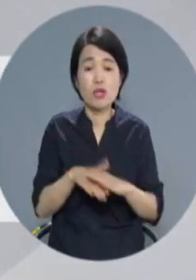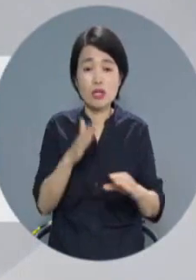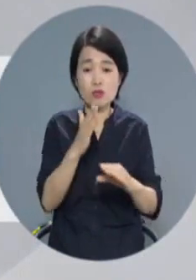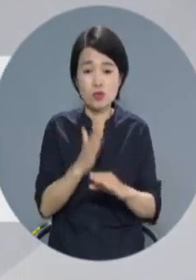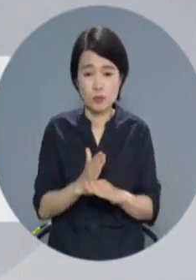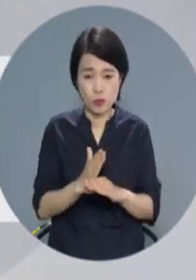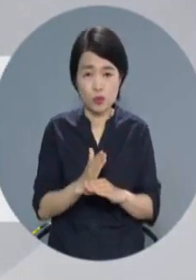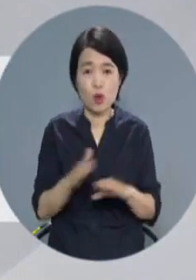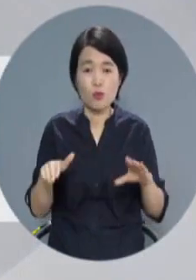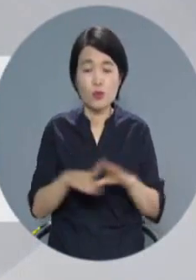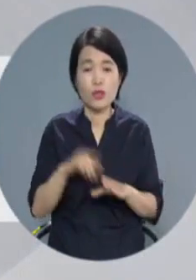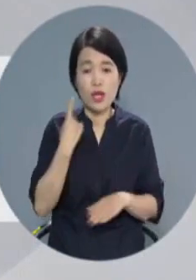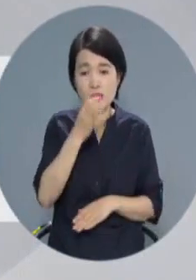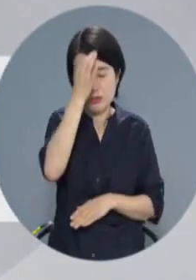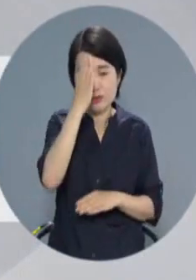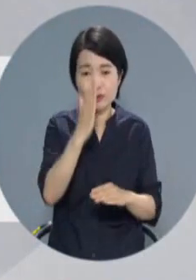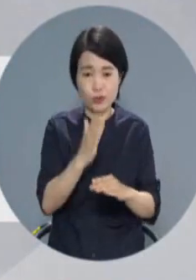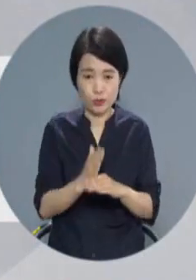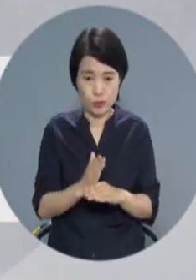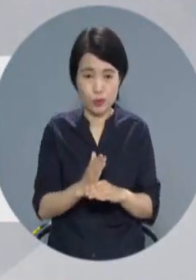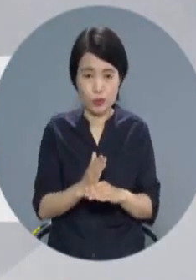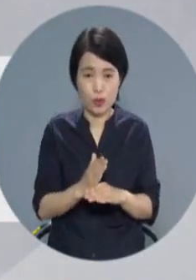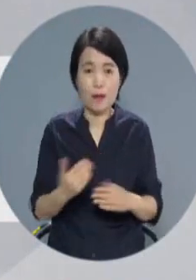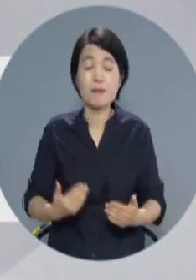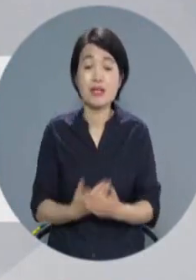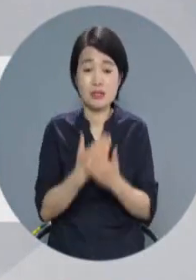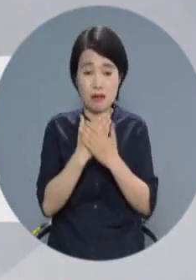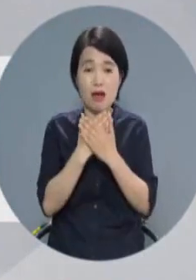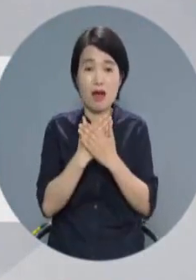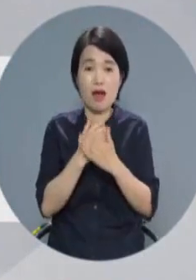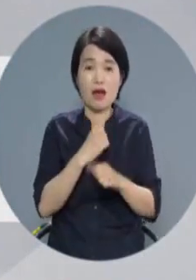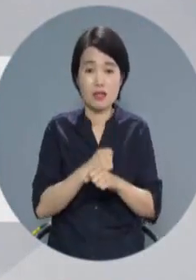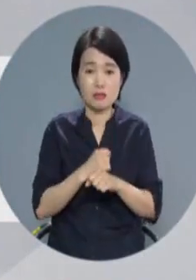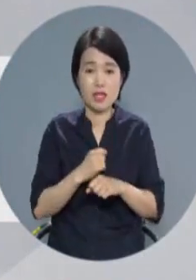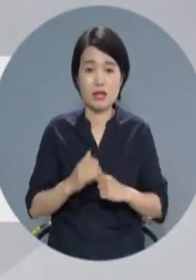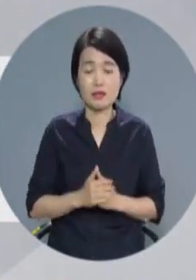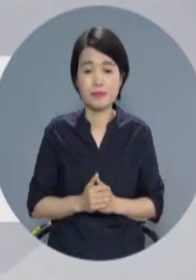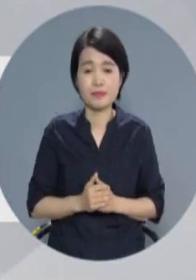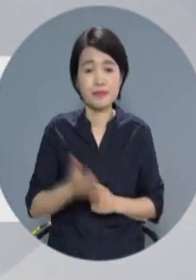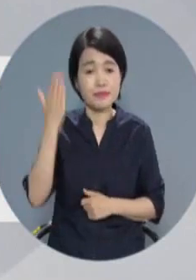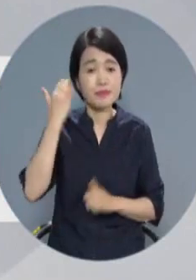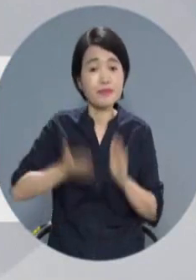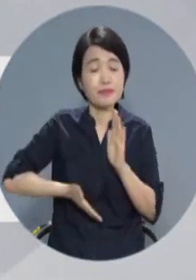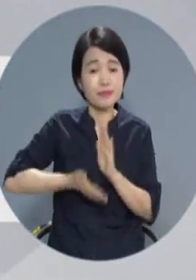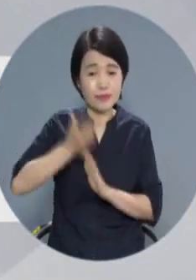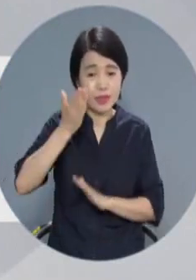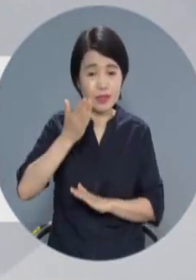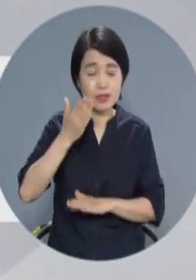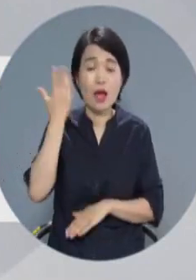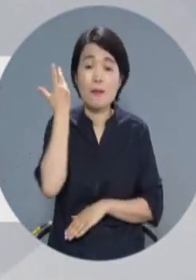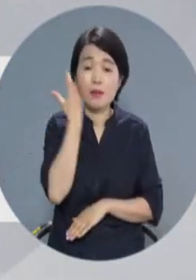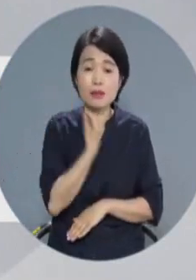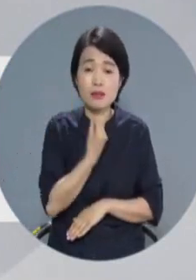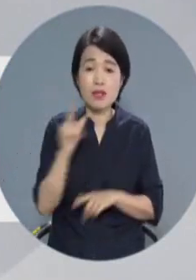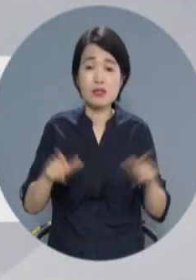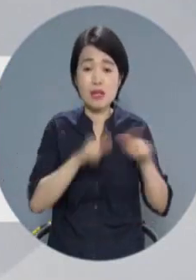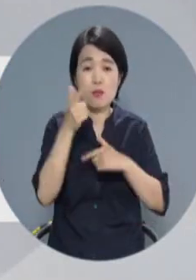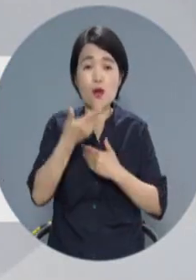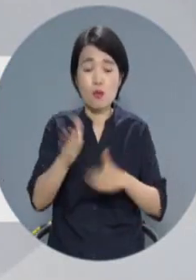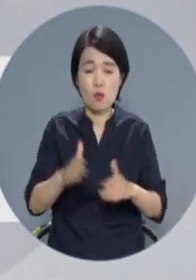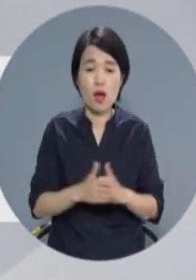중심지로 문화예술 중심지로 발전시켜 나가겠습니다. 원도심을